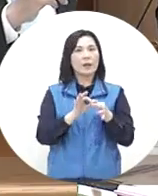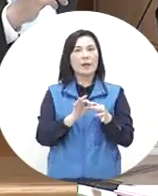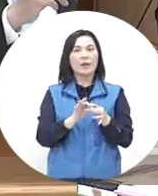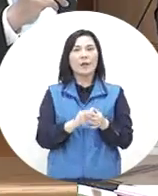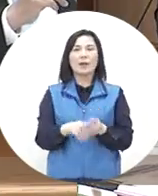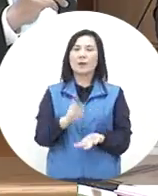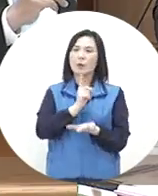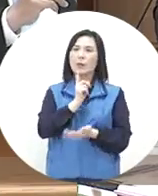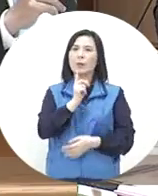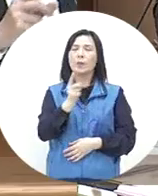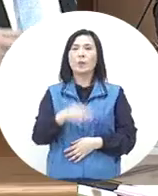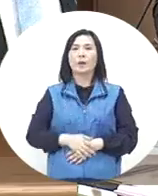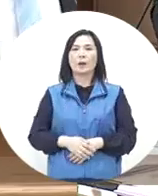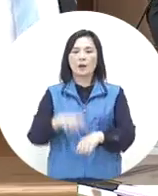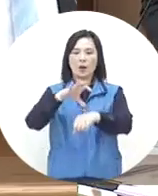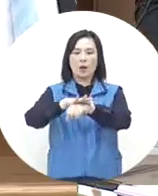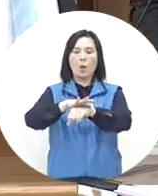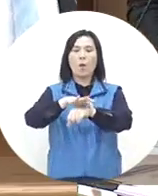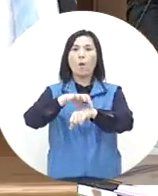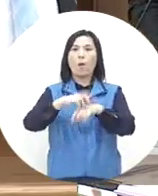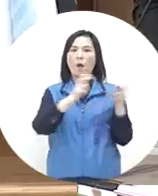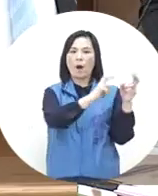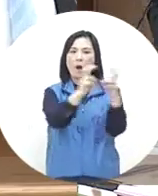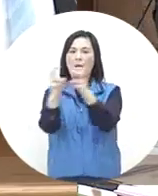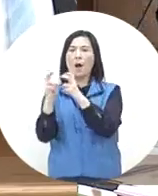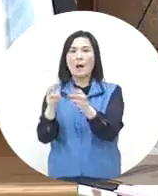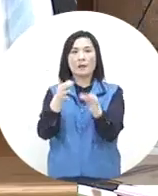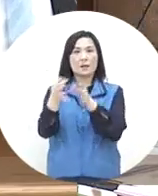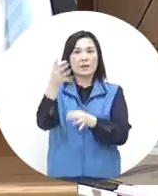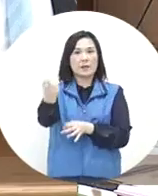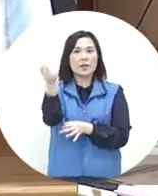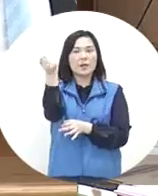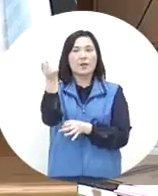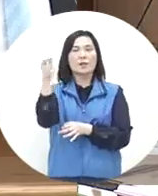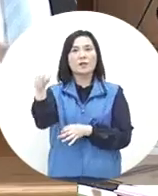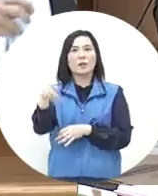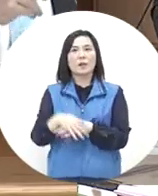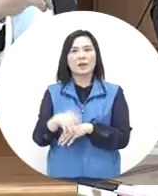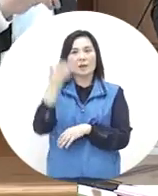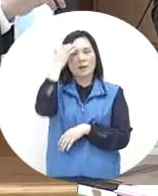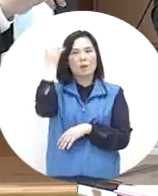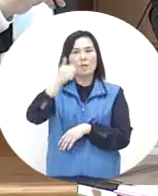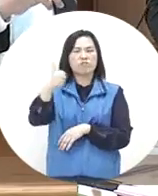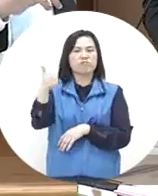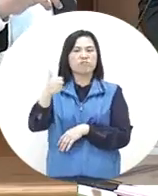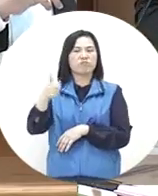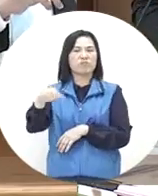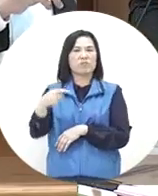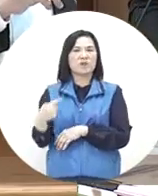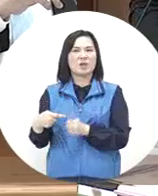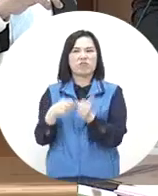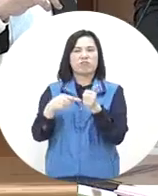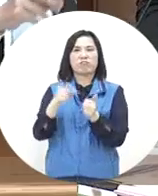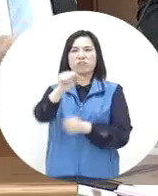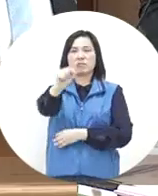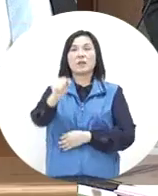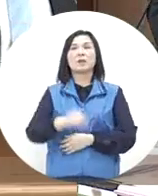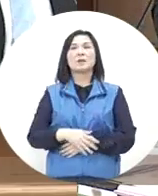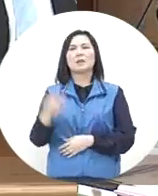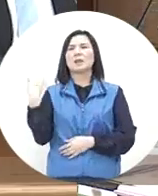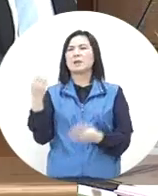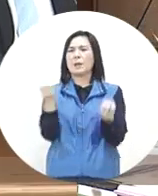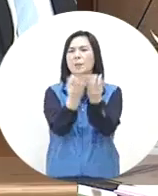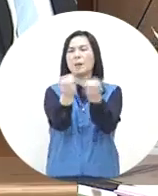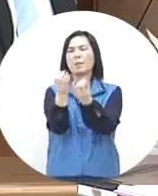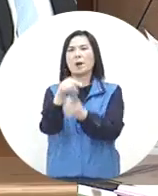环状线经营权，我们绝对不能再让柯文哲卡康。因为我刚才已经说过了嘛，前面潜力太多可循，你都